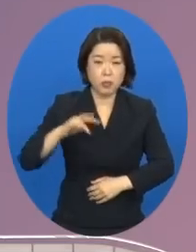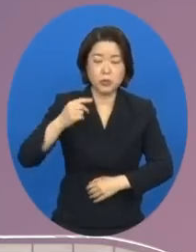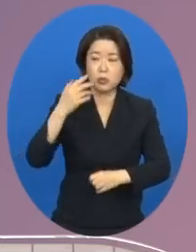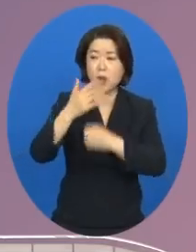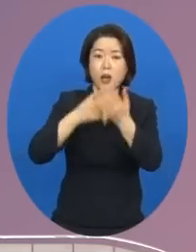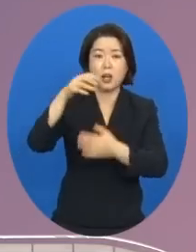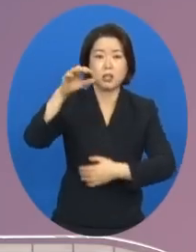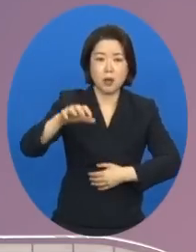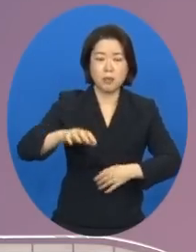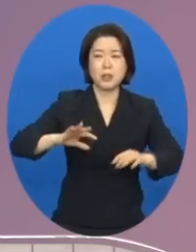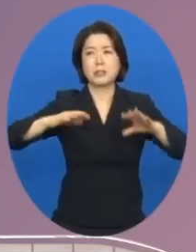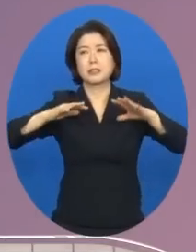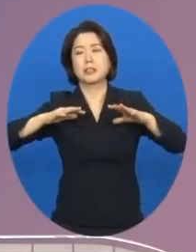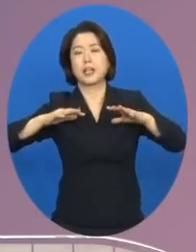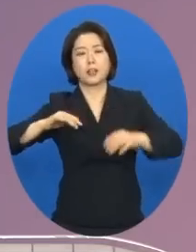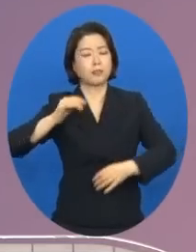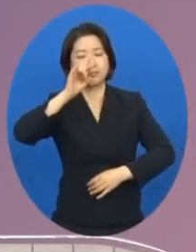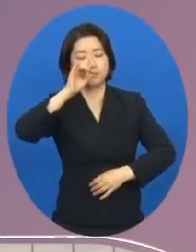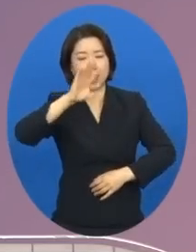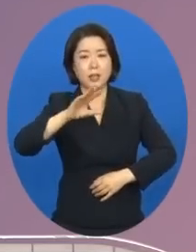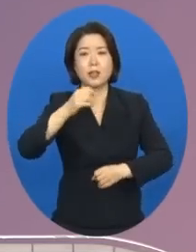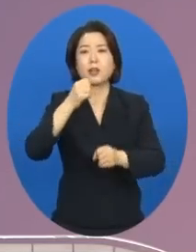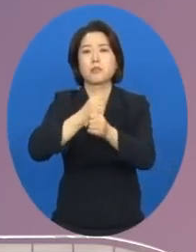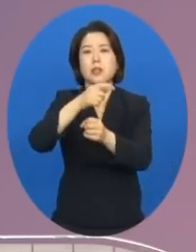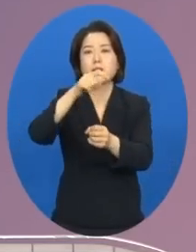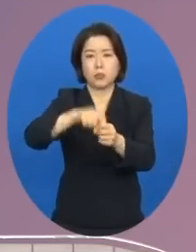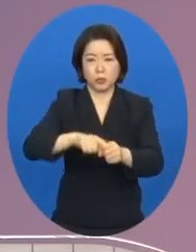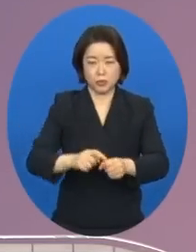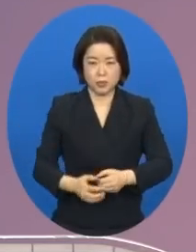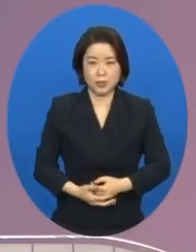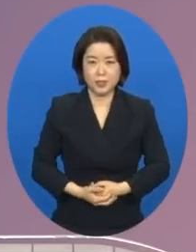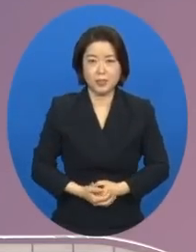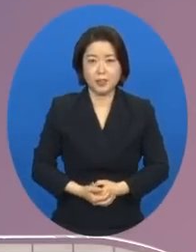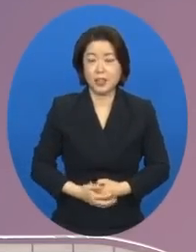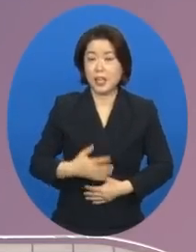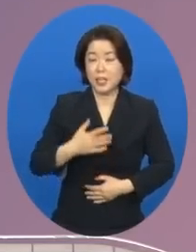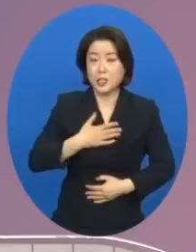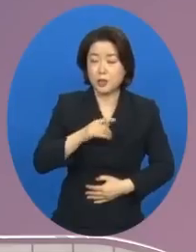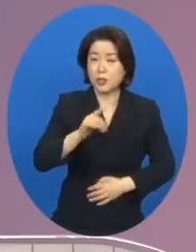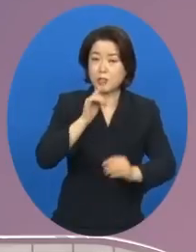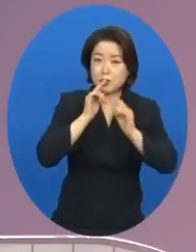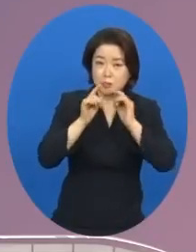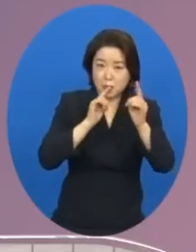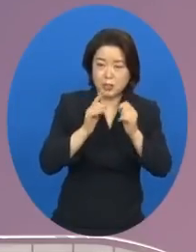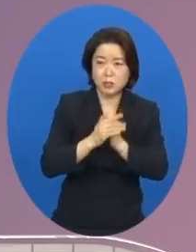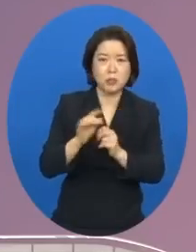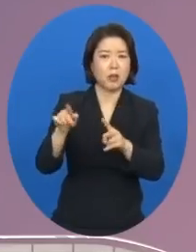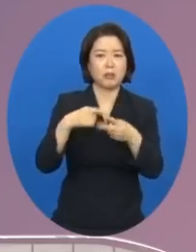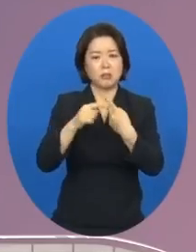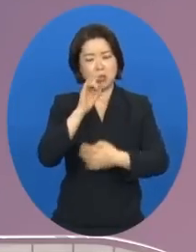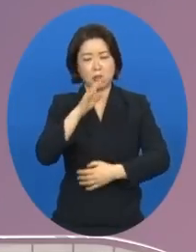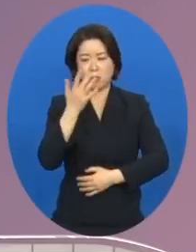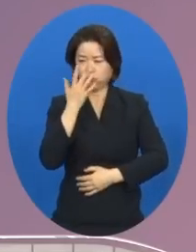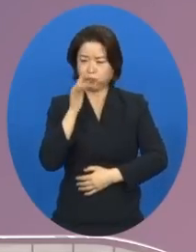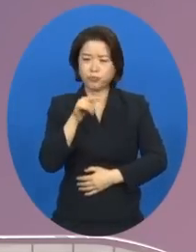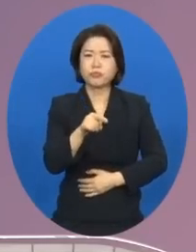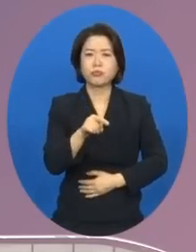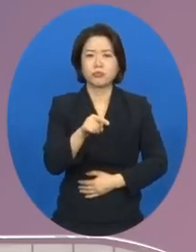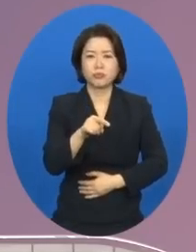하나님 앞에서 자랑하지 못하게 하려 하십니다. 저는 이 말씀이 이해되지 않았습니다.